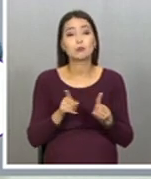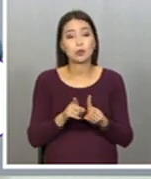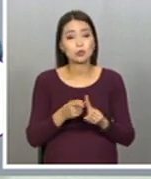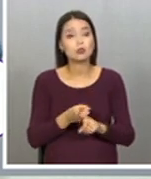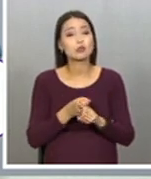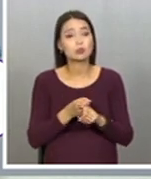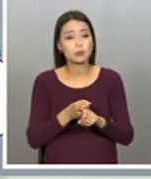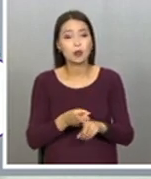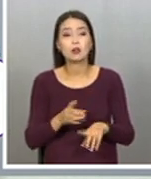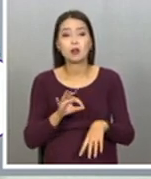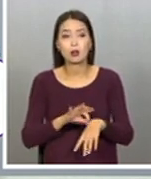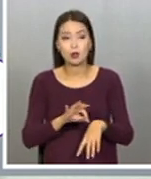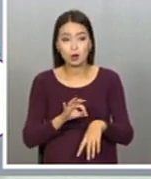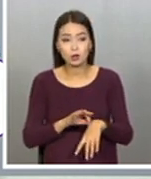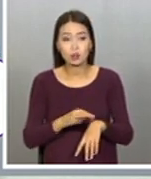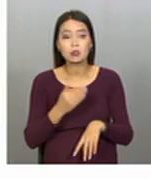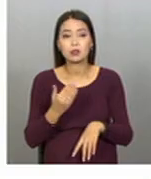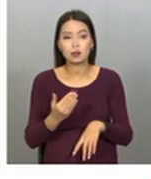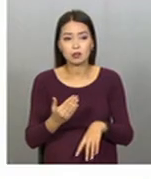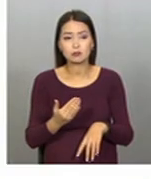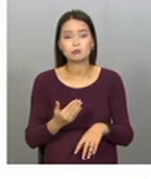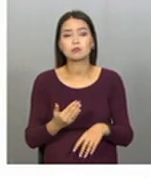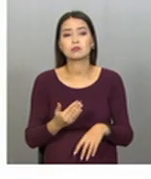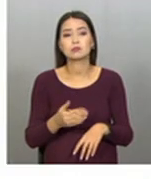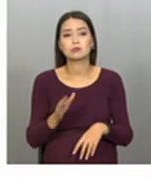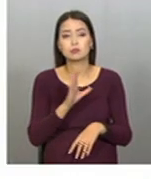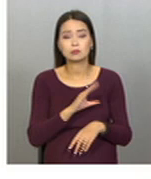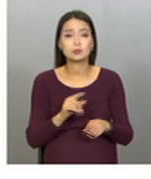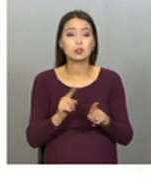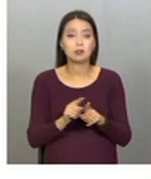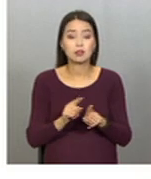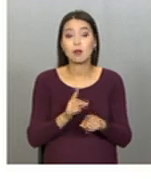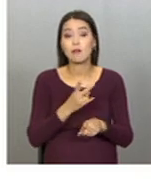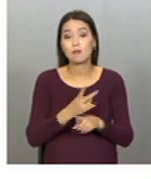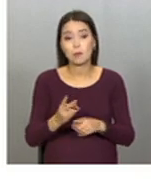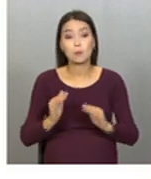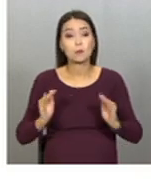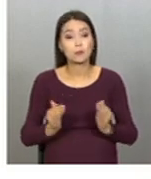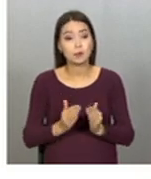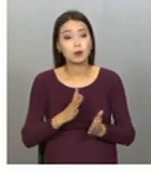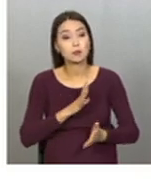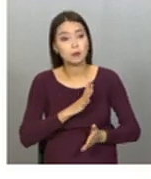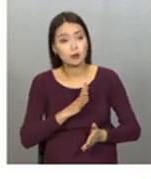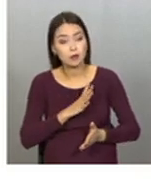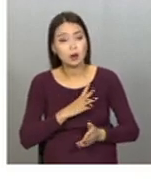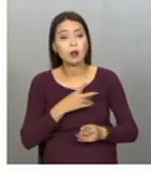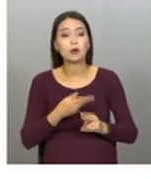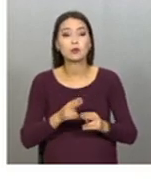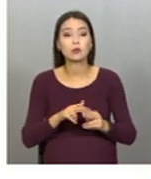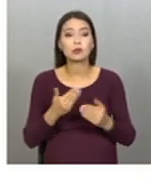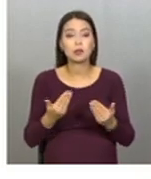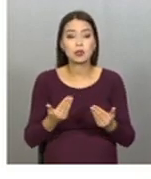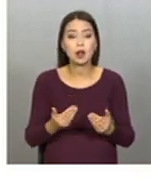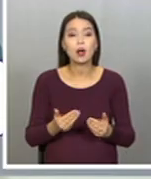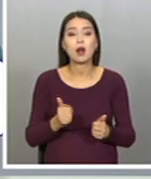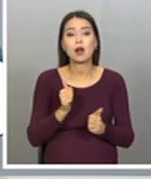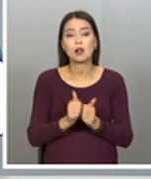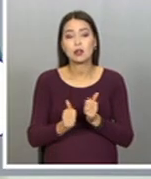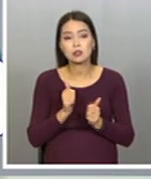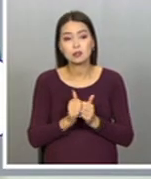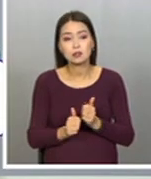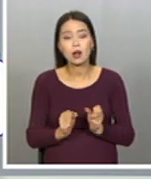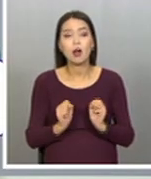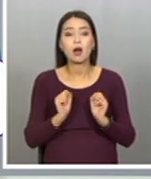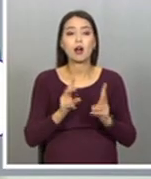аурулардың, олардың зарары аз болуы да мүмкін. Сондықтан олардың қалай жұғуында, қалай